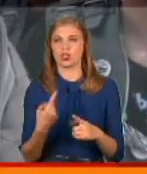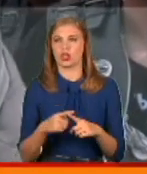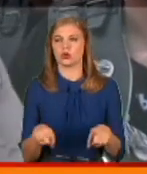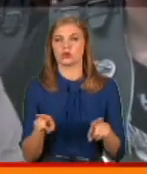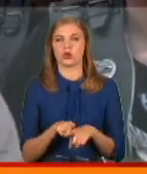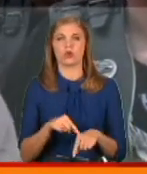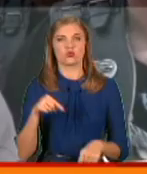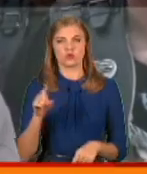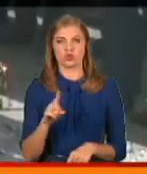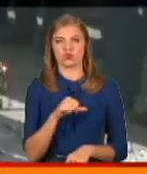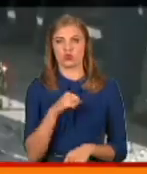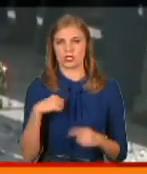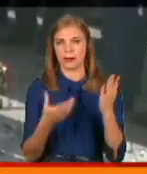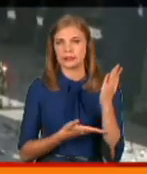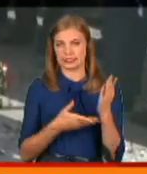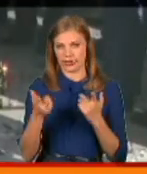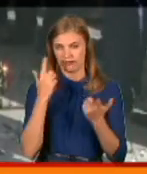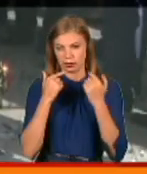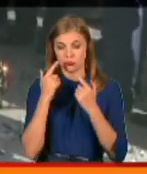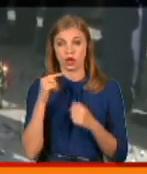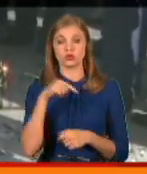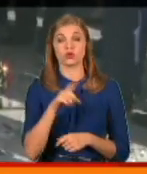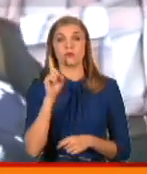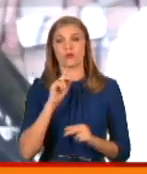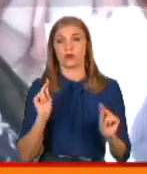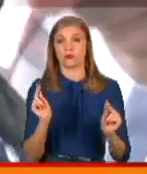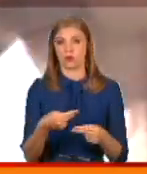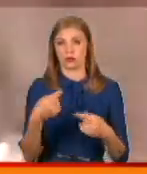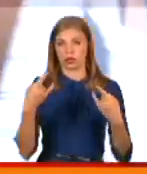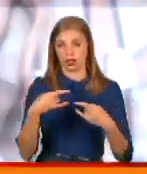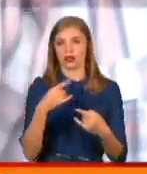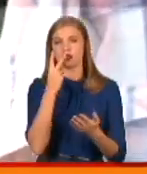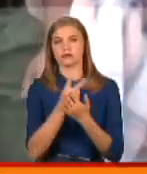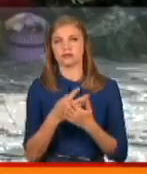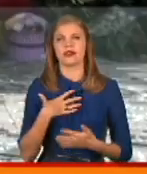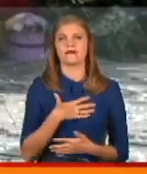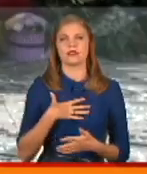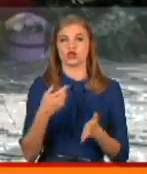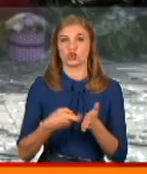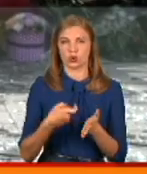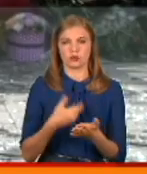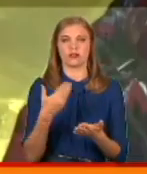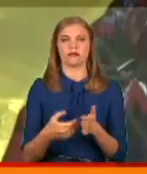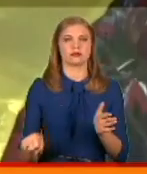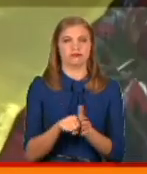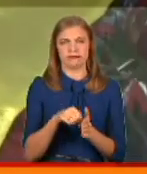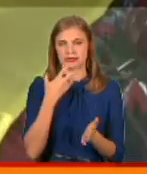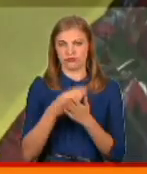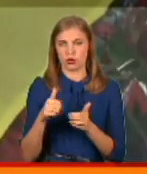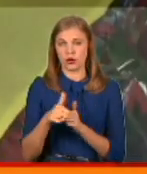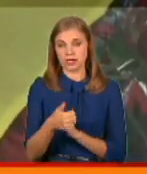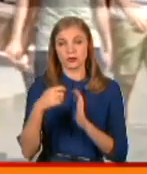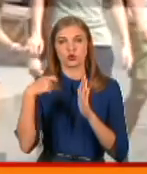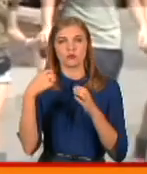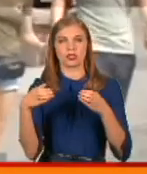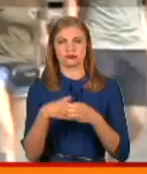что как будто сами деревья плачут. Поки пропагандистські канали демонстрували відчай донечан від втрати свого лідера, знімальна